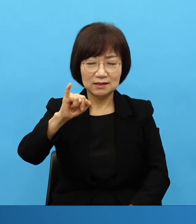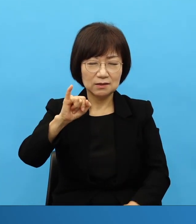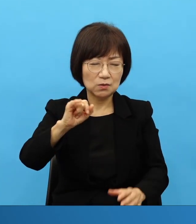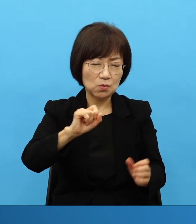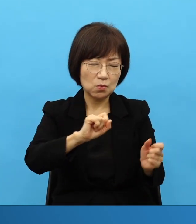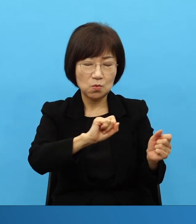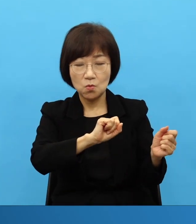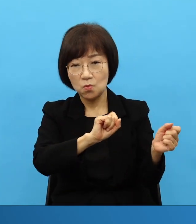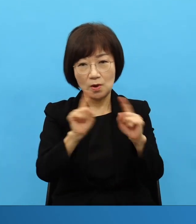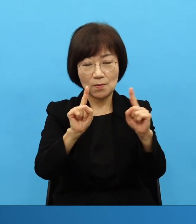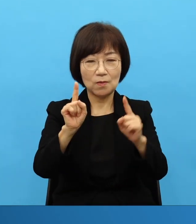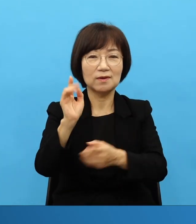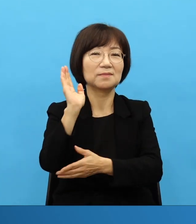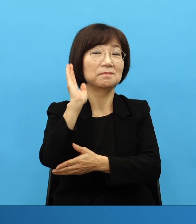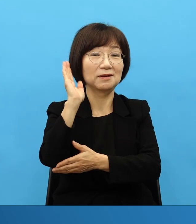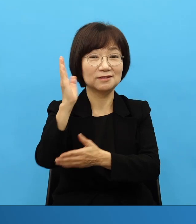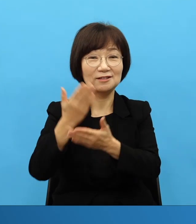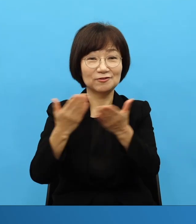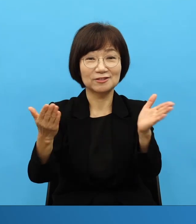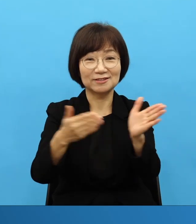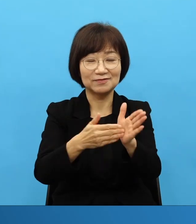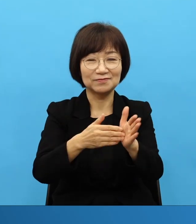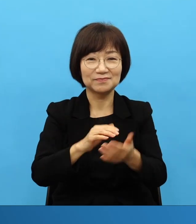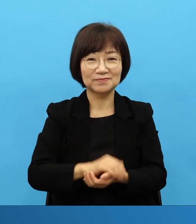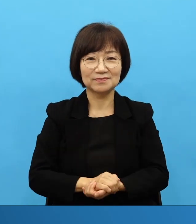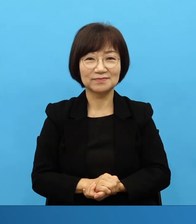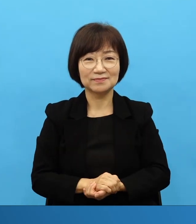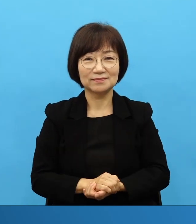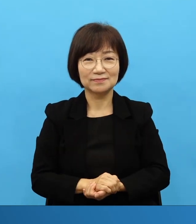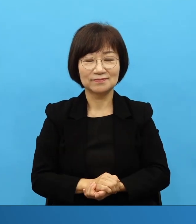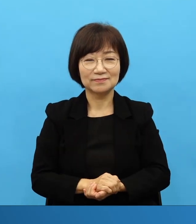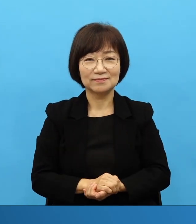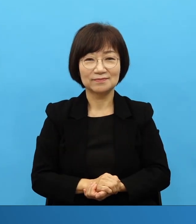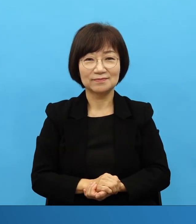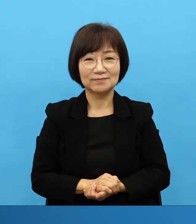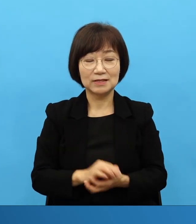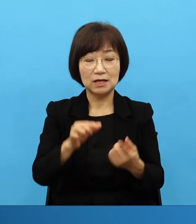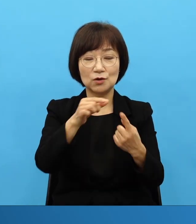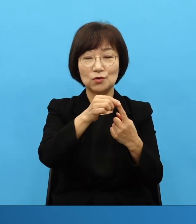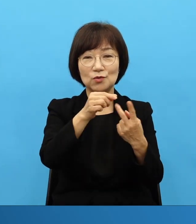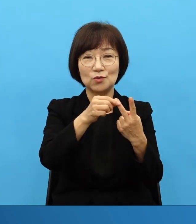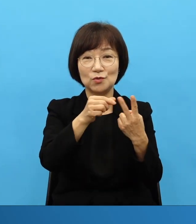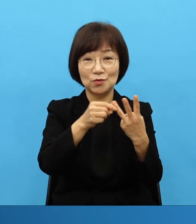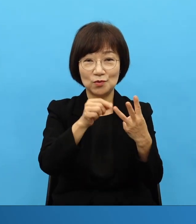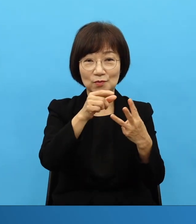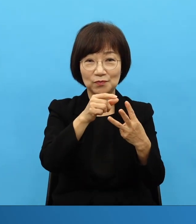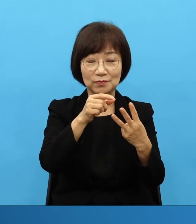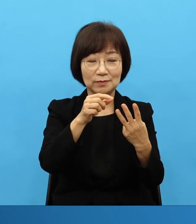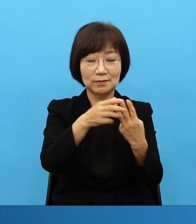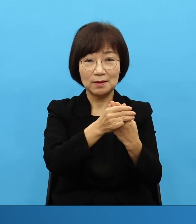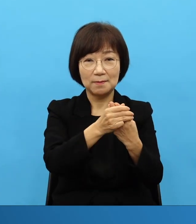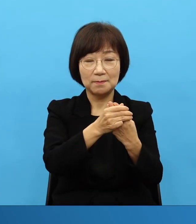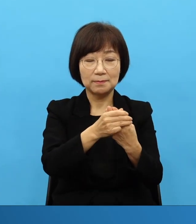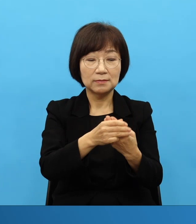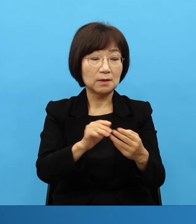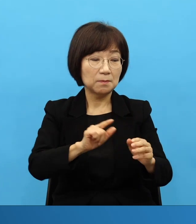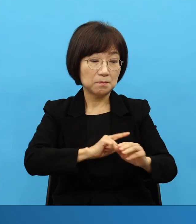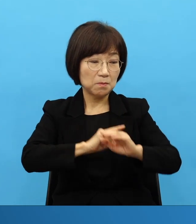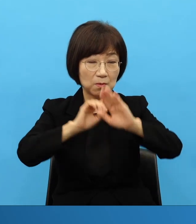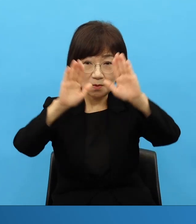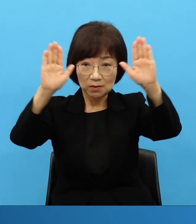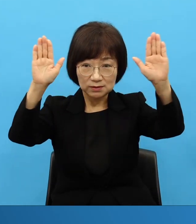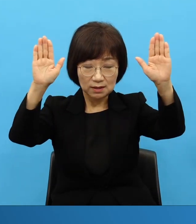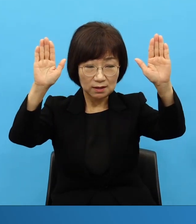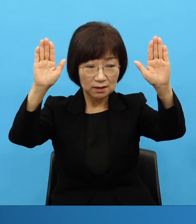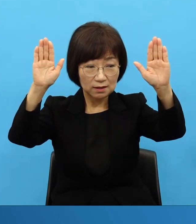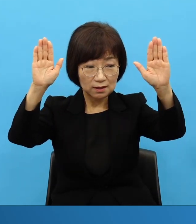that restored the three feasts. 여러분 새 절기면 답니다. Now, if you just have the three feasts, that's everything. 모세야 피제사 드리러 가라.